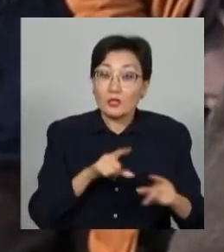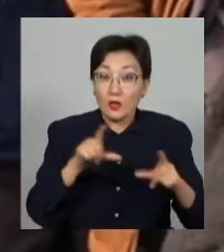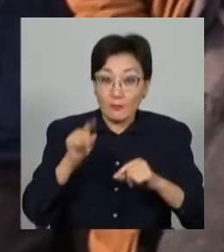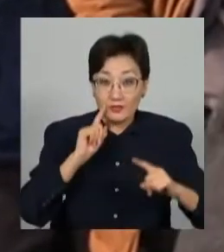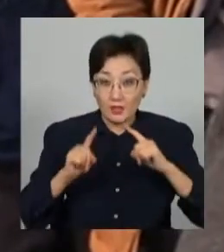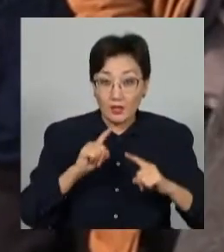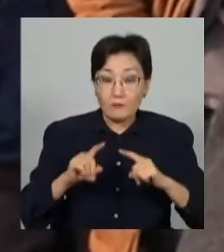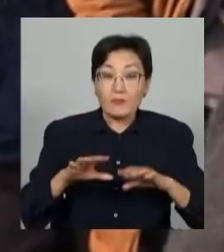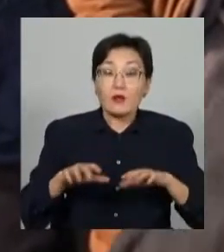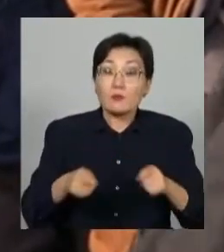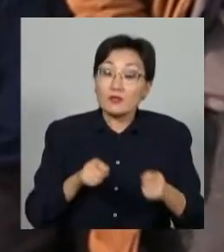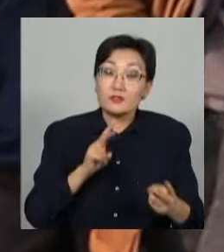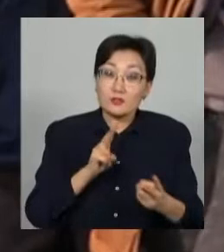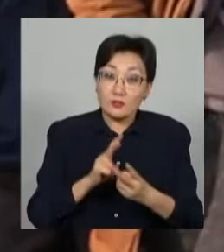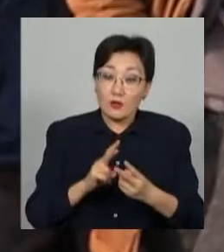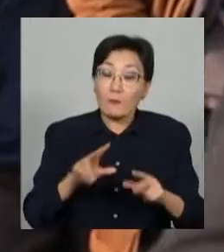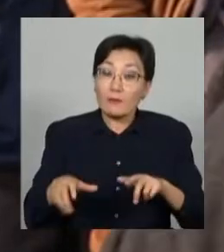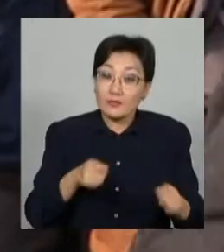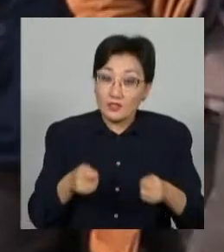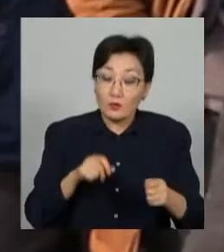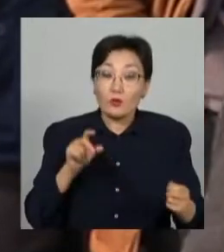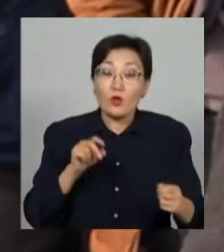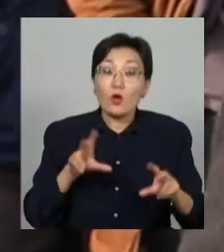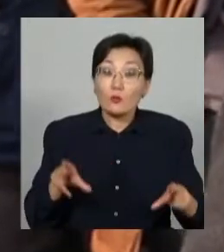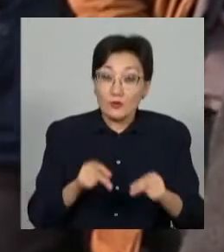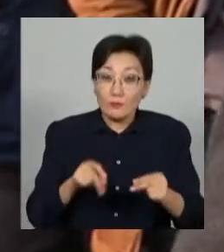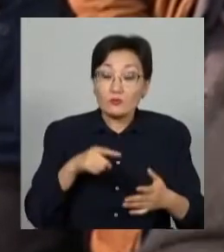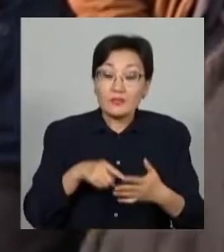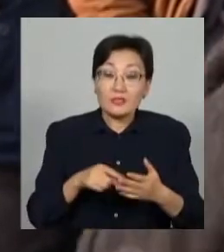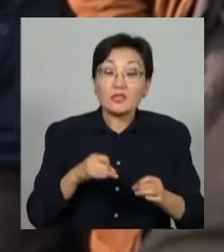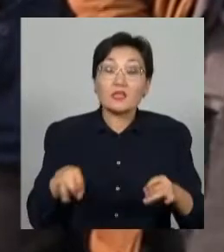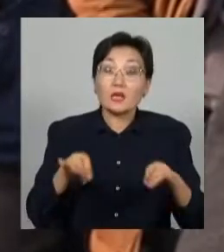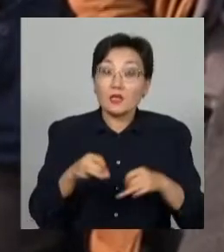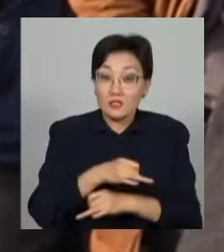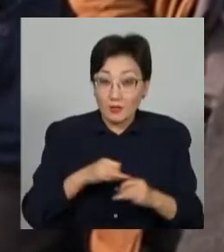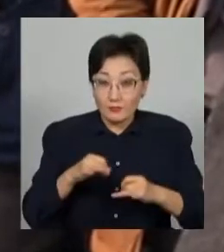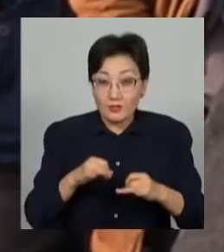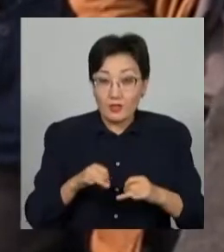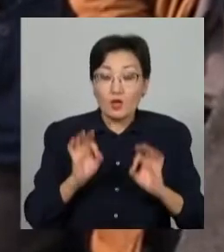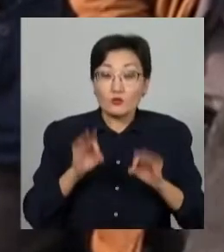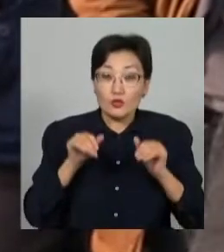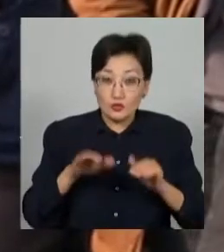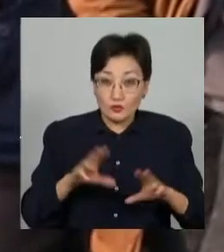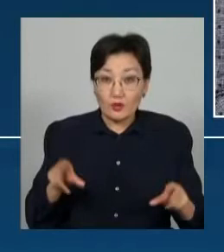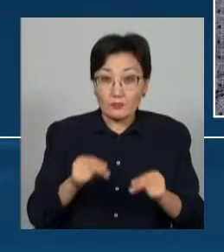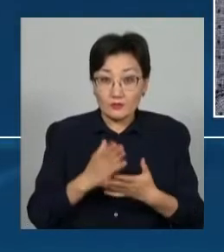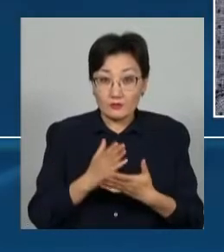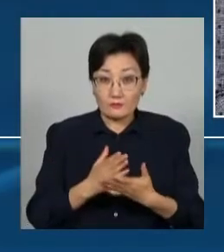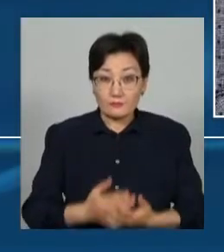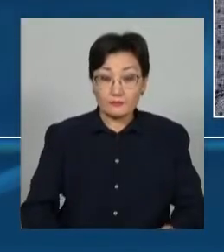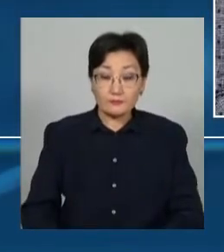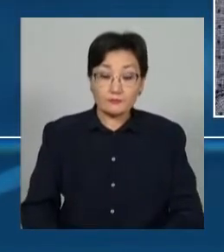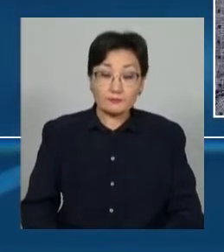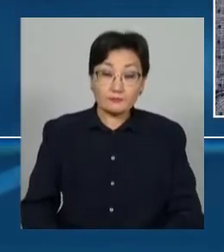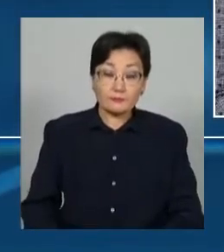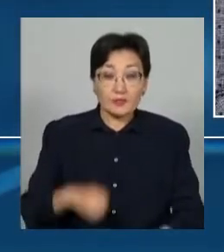болдым, бастықтың алдында болдым. Бастық уәде беріп отыр. Бұл мәселелердің барлығын қараймыз. Оңтайлы шешім тауып берем деп уәде берді. С учетом